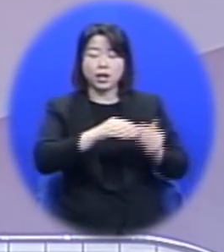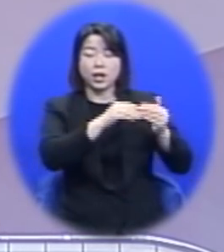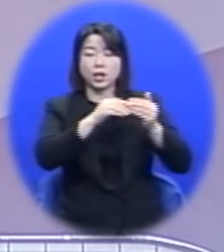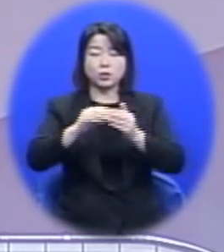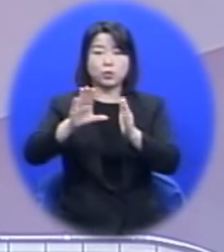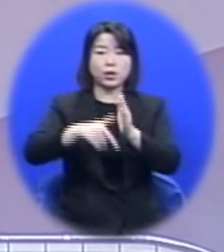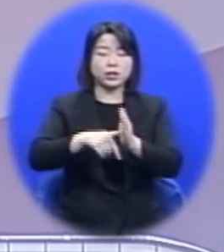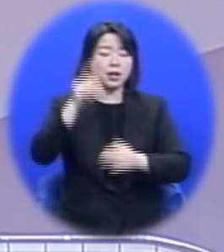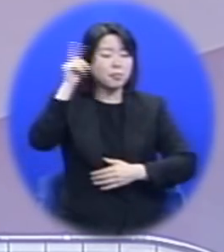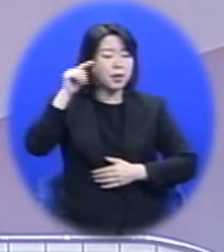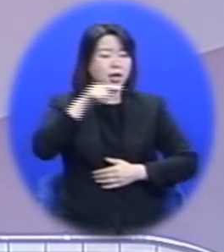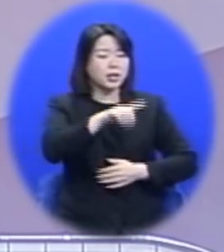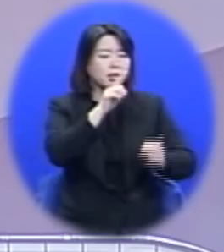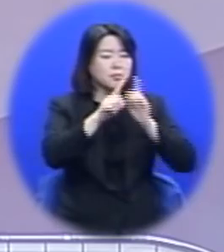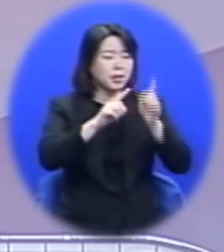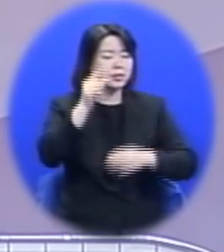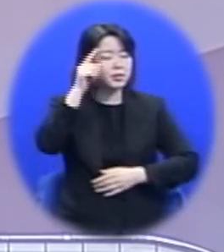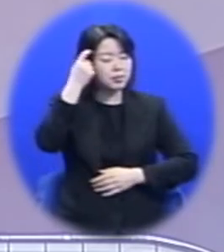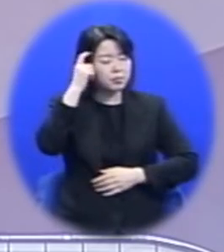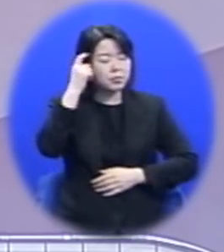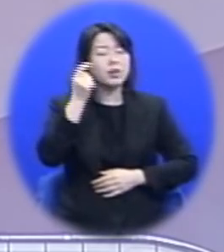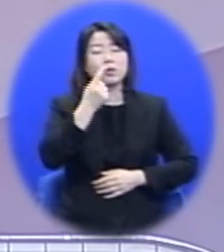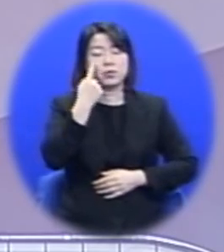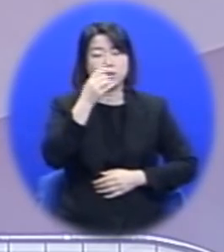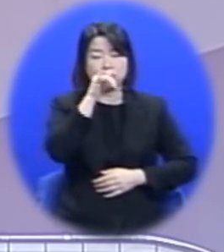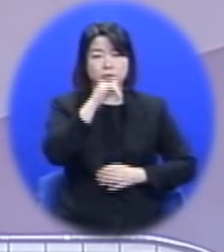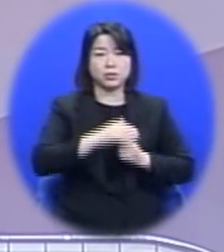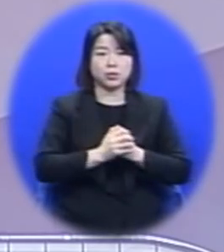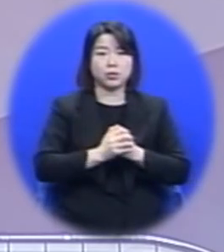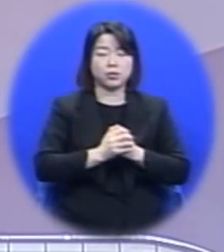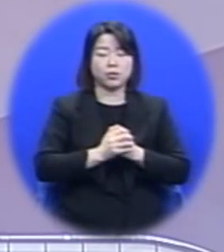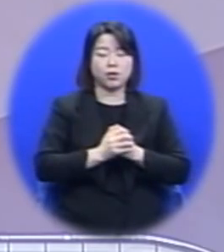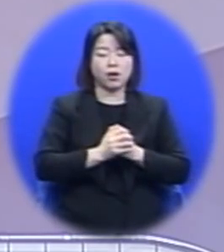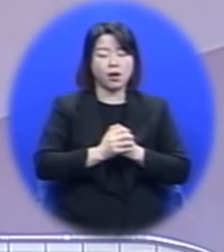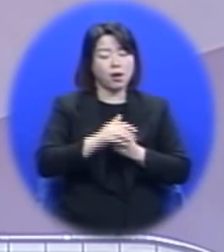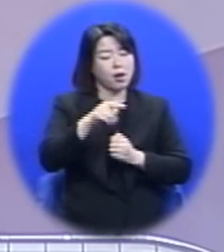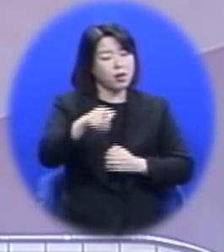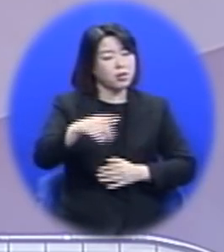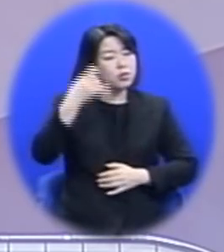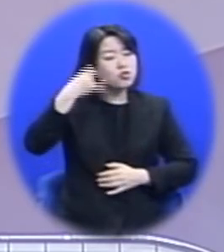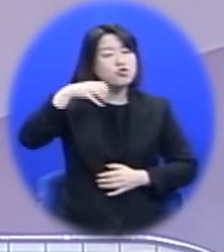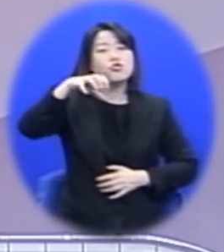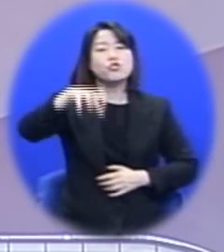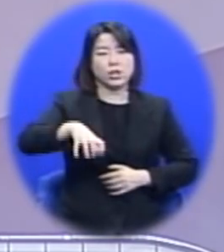묵상했습니다. 하필이면 이 말씀을 묵상하는 곳이 중국이었어요.